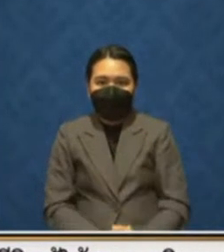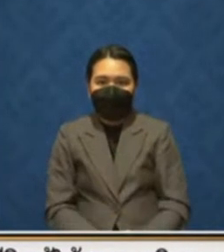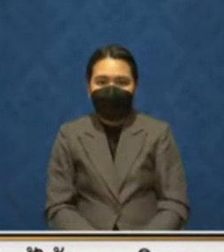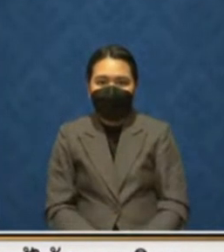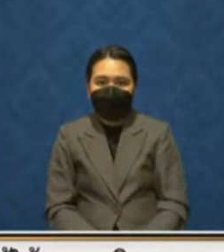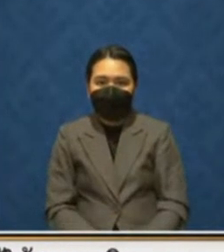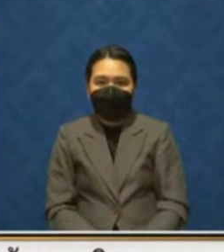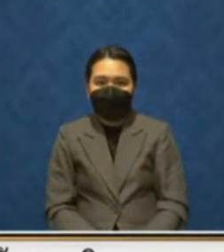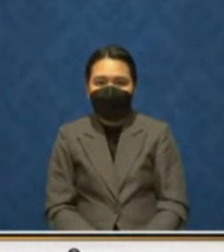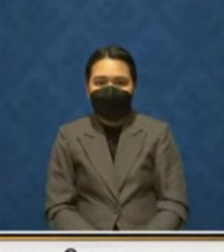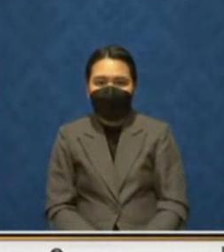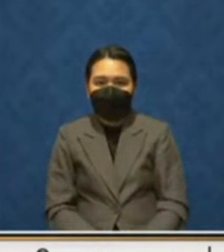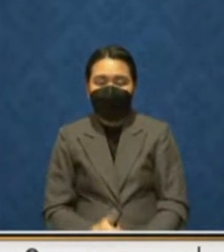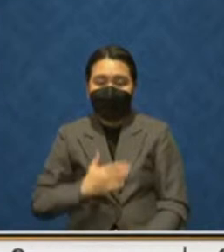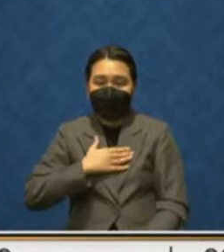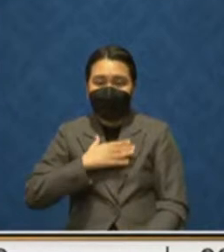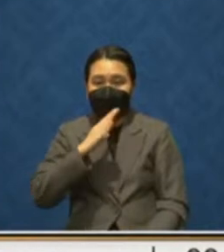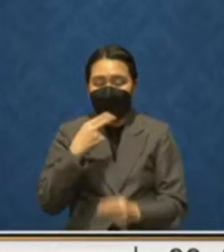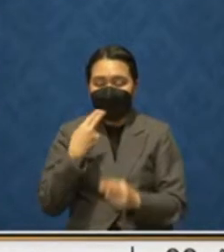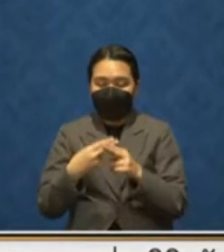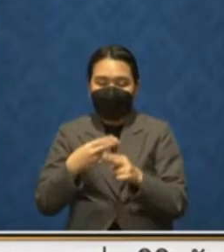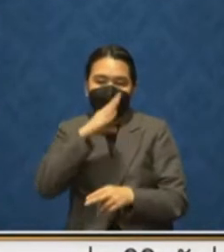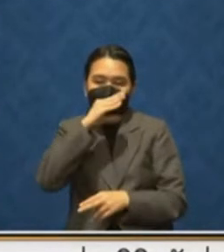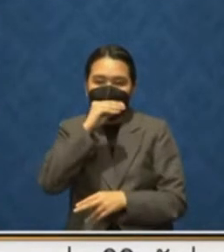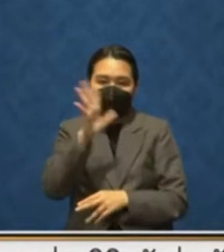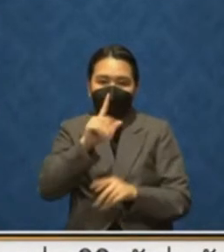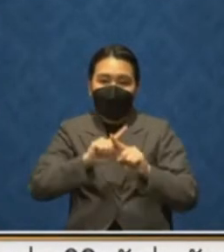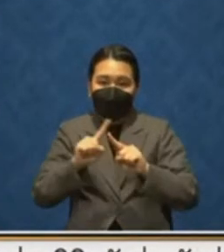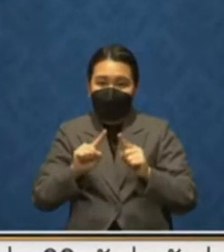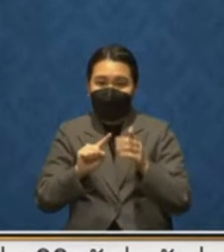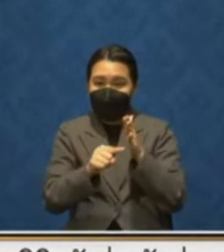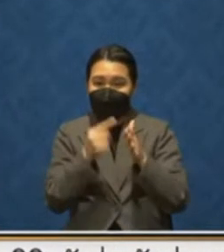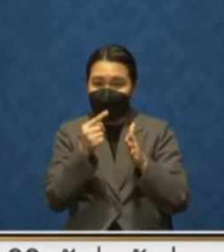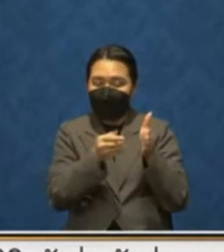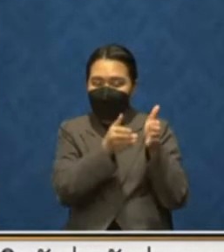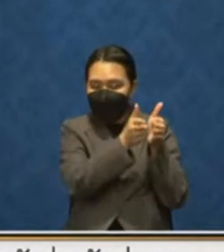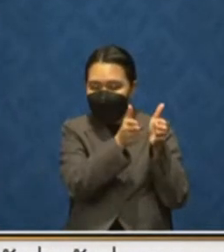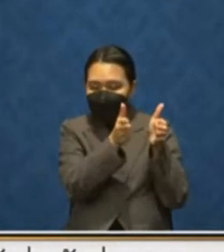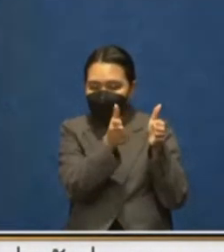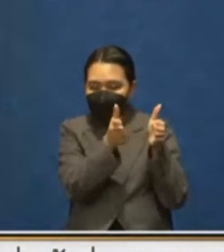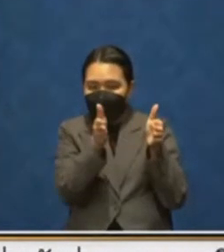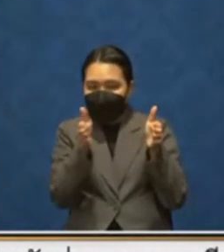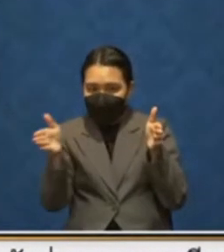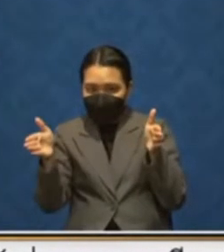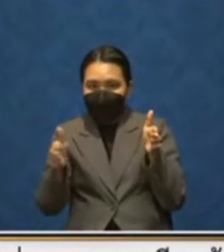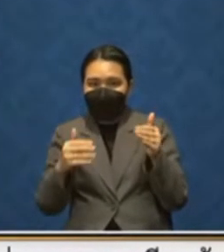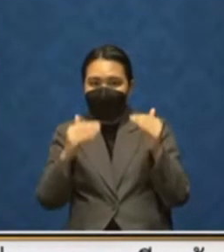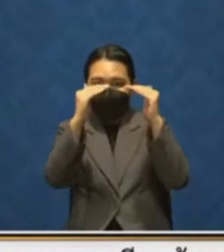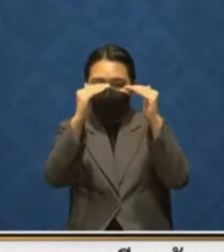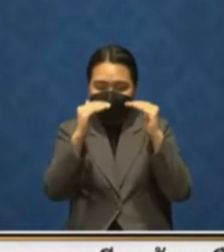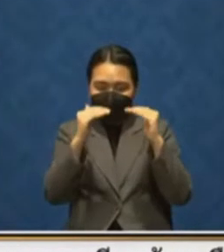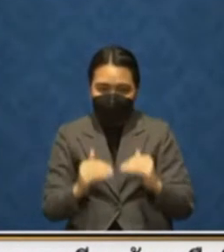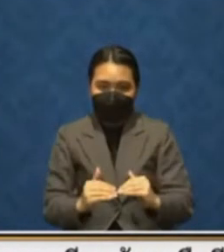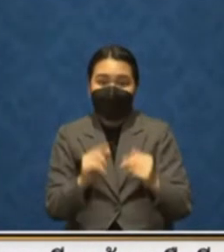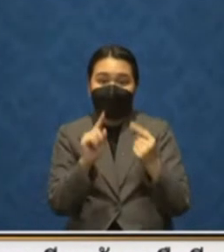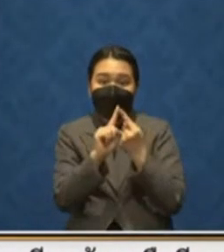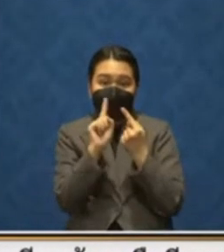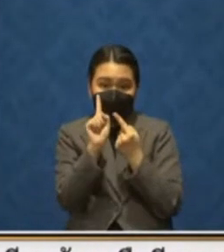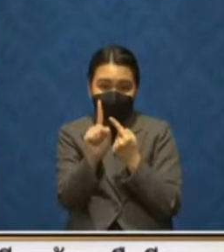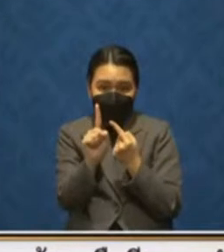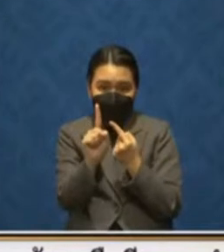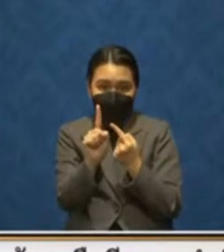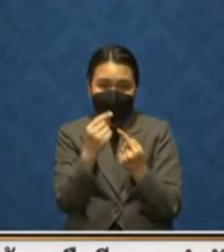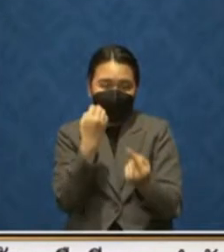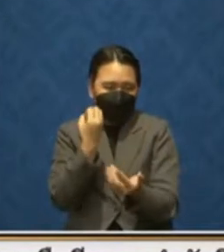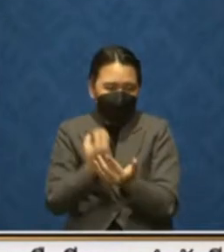ชื่อนะครับแต่ว่าจะพูดตั้งแต่ซ้ายมากกว่าบรรทัดที่ 1ที่ 2นะครับบรรทัดแรกคนที่หนึ่งนะครับ